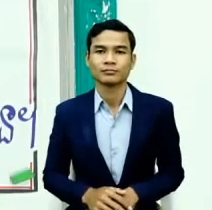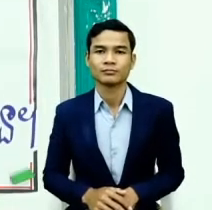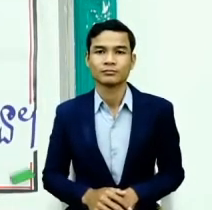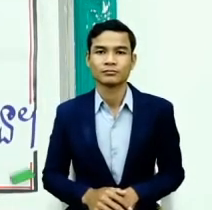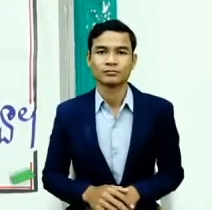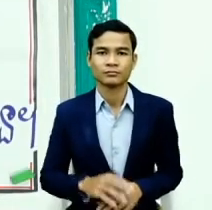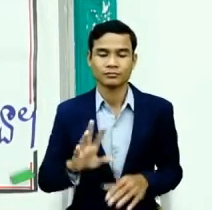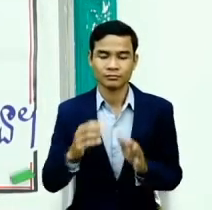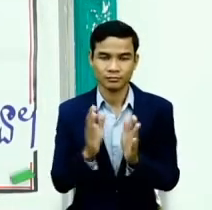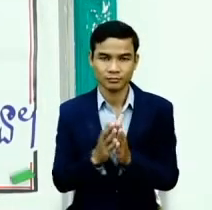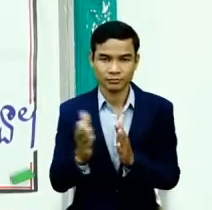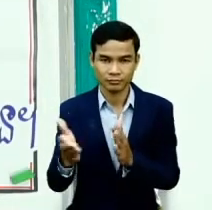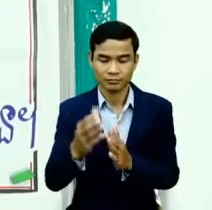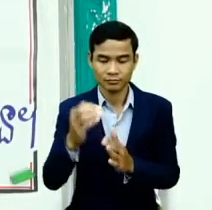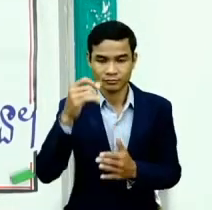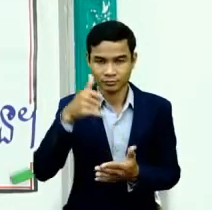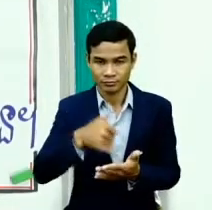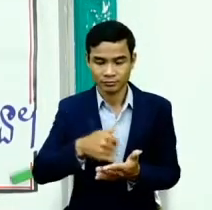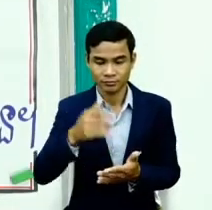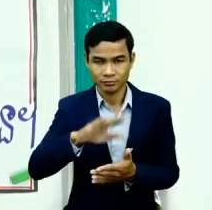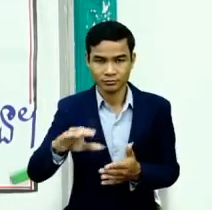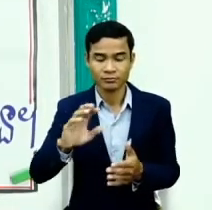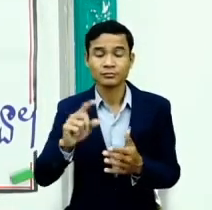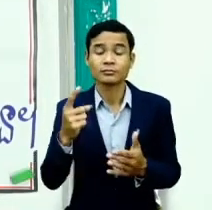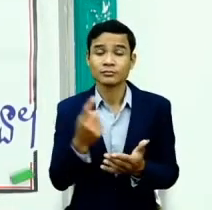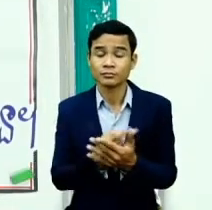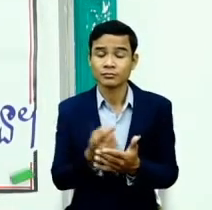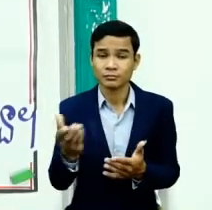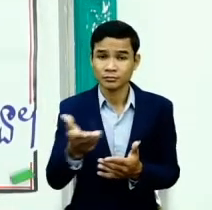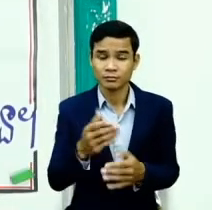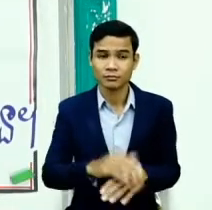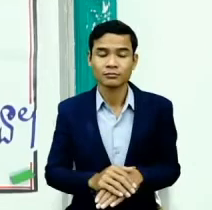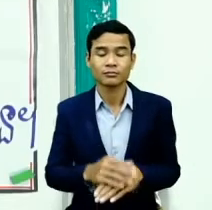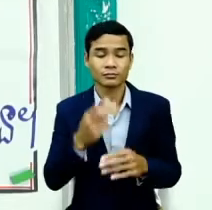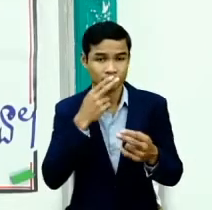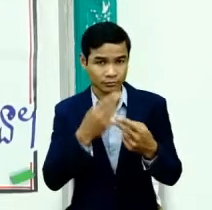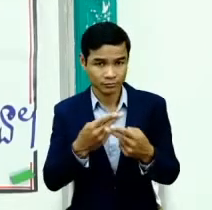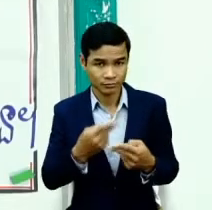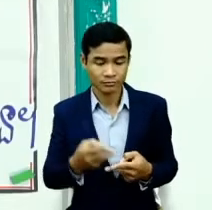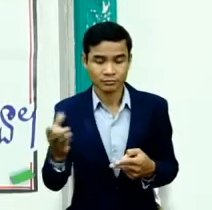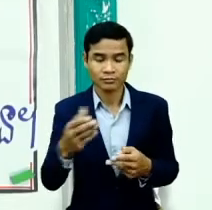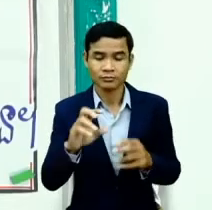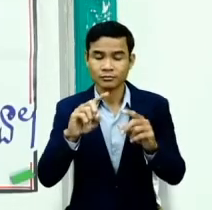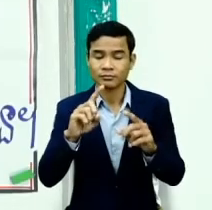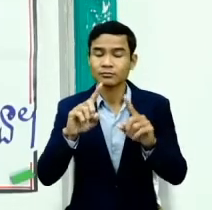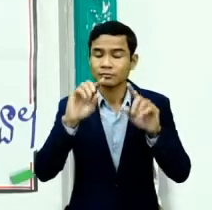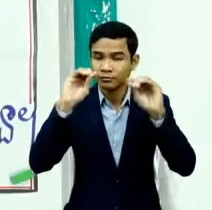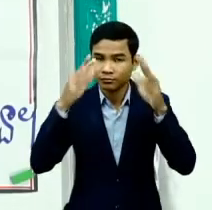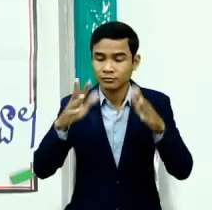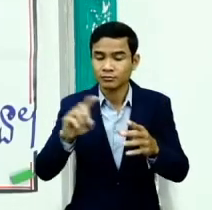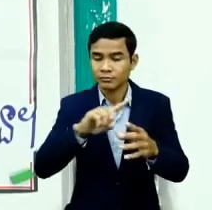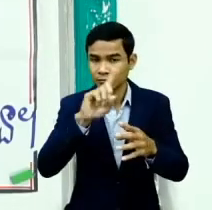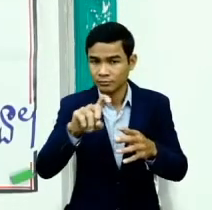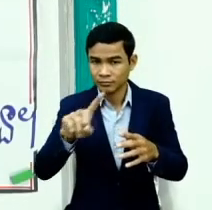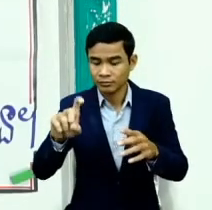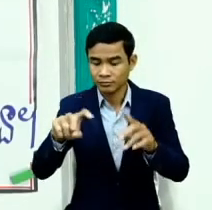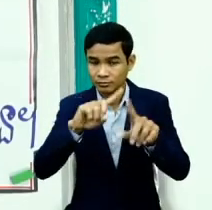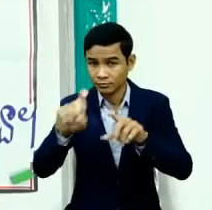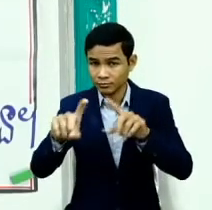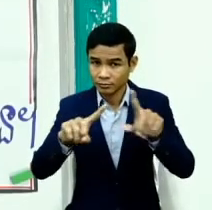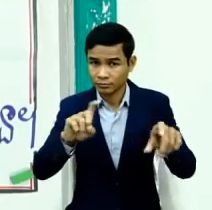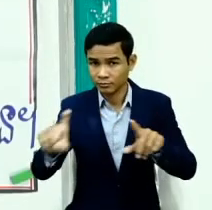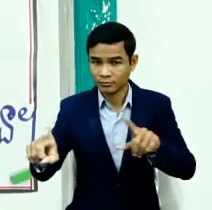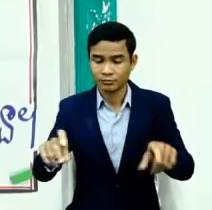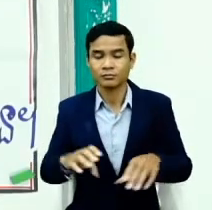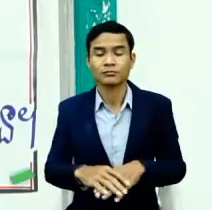chà ọ cốn, ở đây ní cốn còn tình ốc khá nì dừng chỗ rùm chà, chứ lôi xùm nùa, đài này cứ nông mê xùm nùa mùi xùm nùa xua từ cán cốn